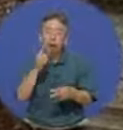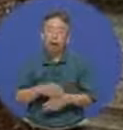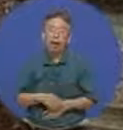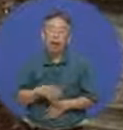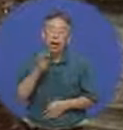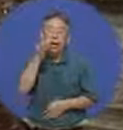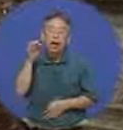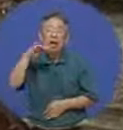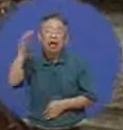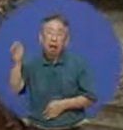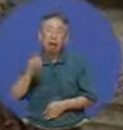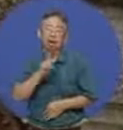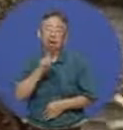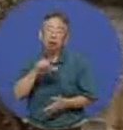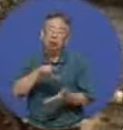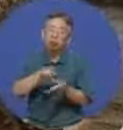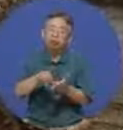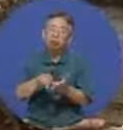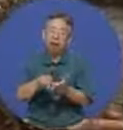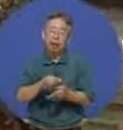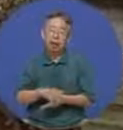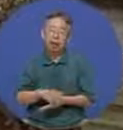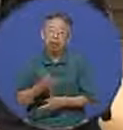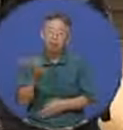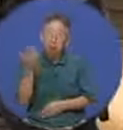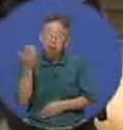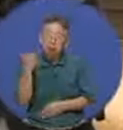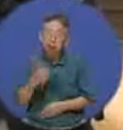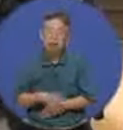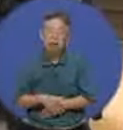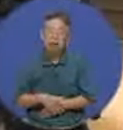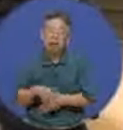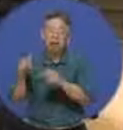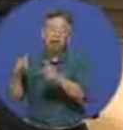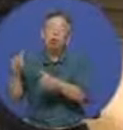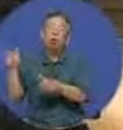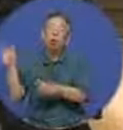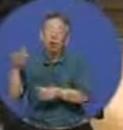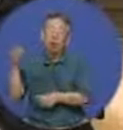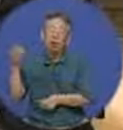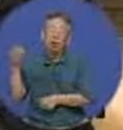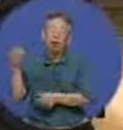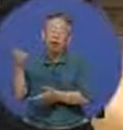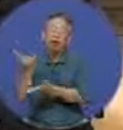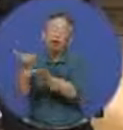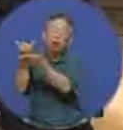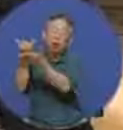名にもなってます。金が取れました。で、京都からね、その皇族方がよく来